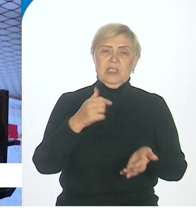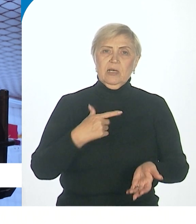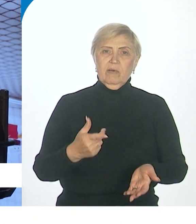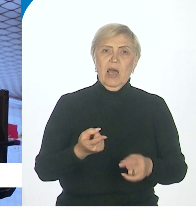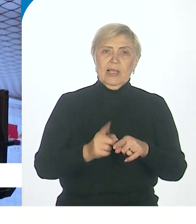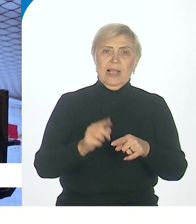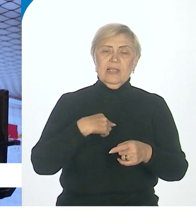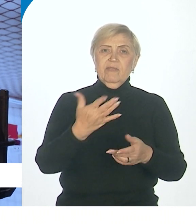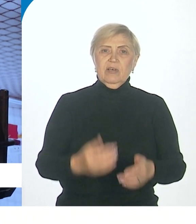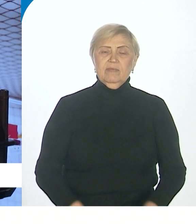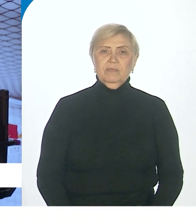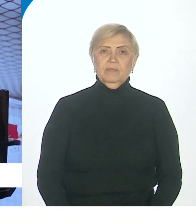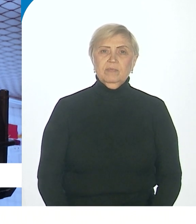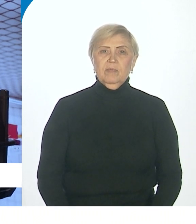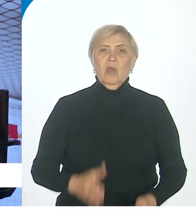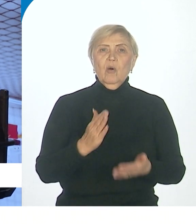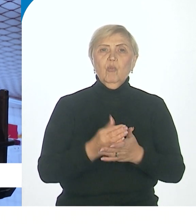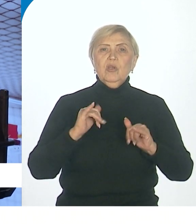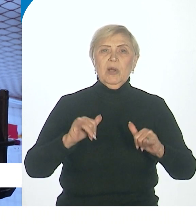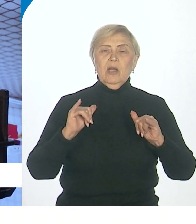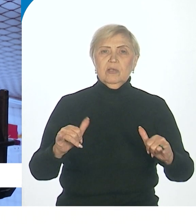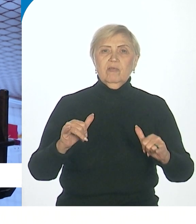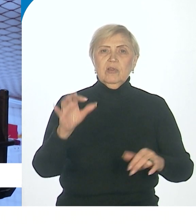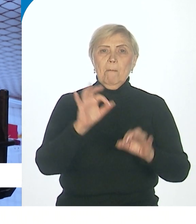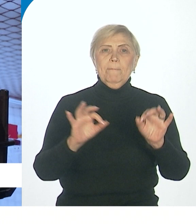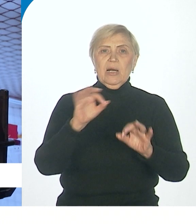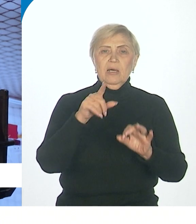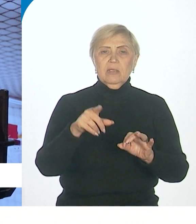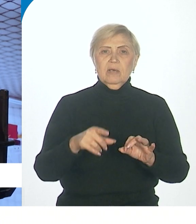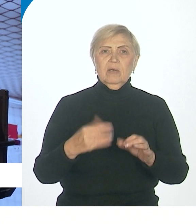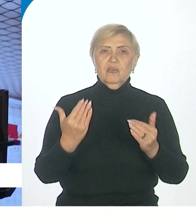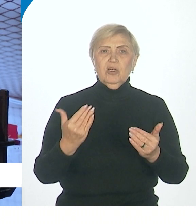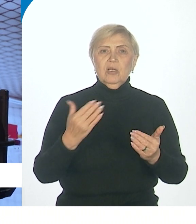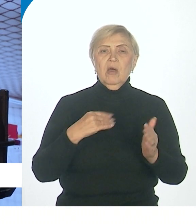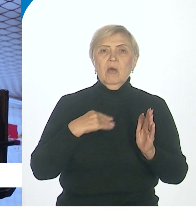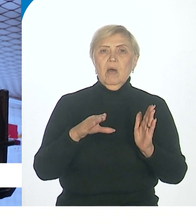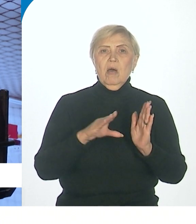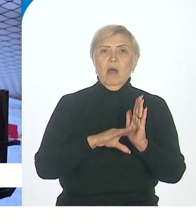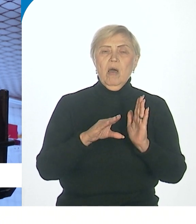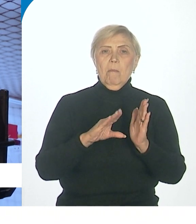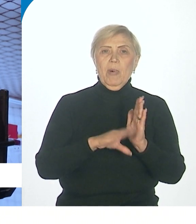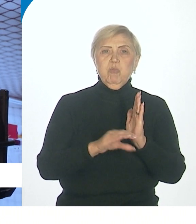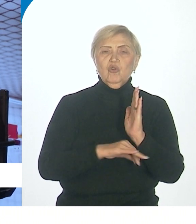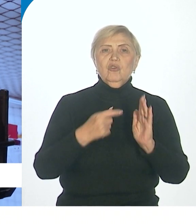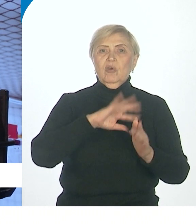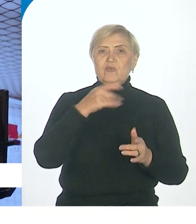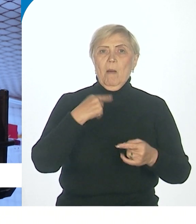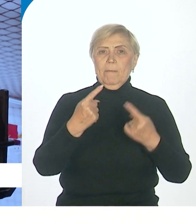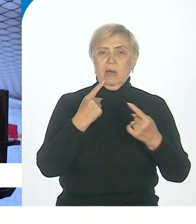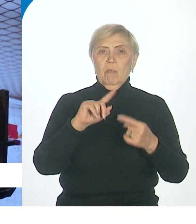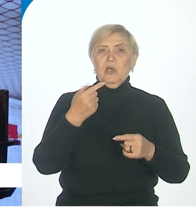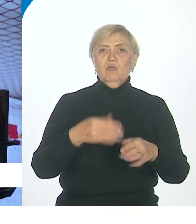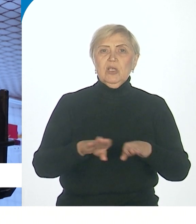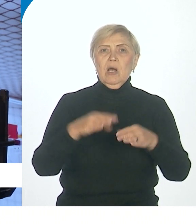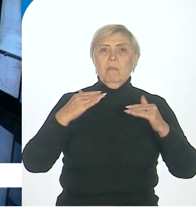для этого будем реализовывать проект. Сейчас чуть попозже о нем тоже поговорим. А почему такая большая